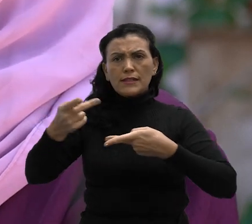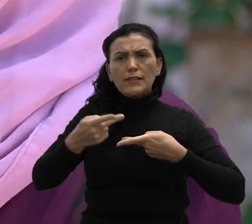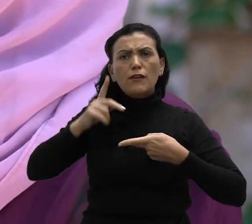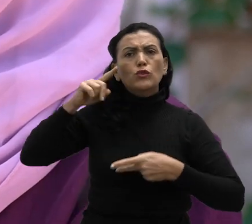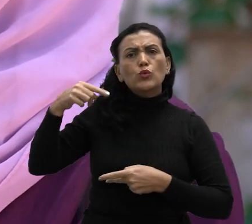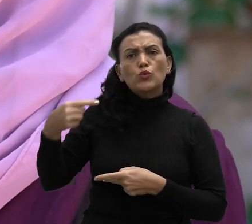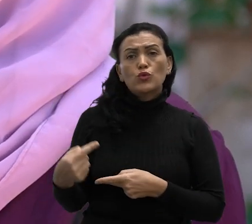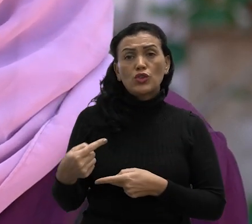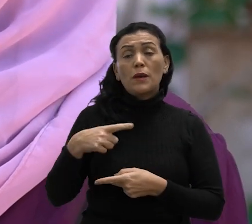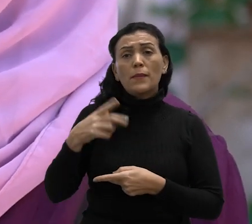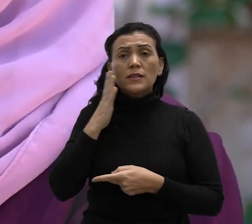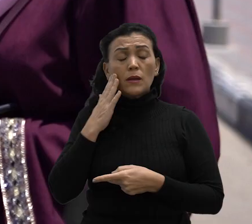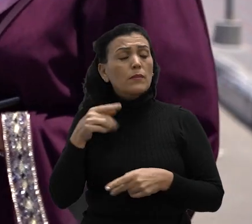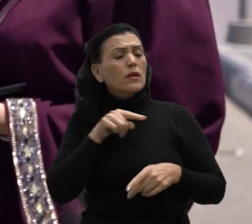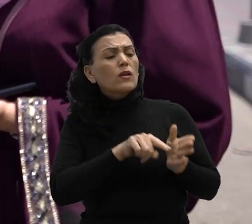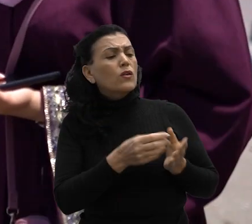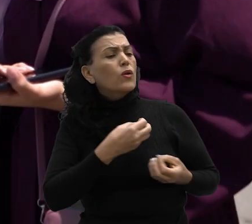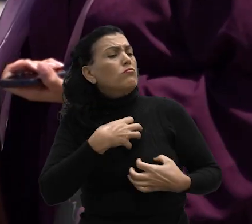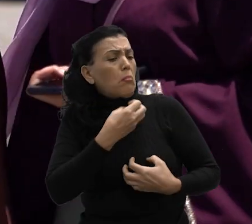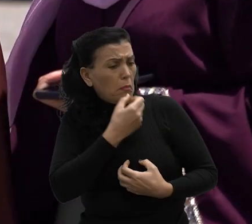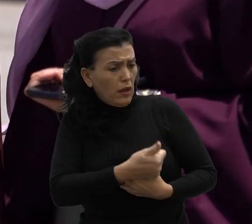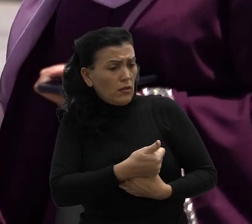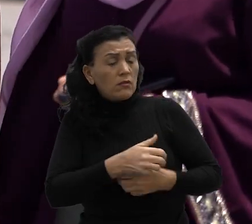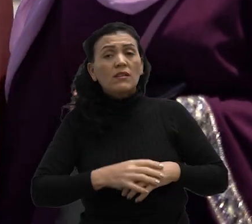هذا على طول بيقلقوا إنه صار معي ظرف.